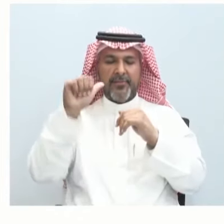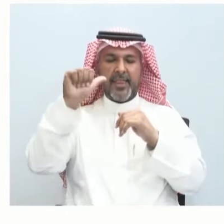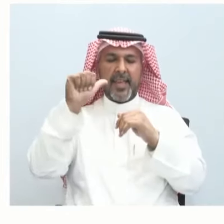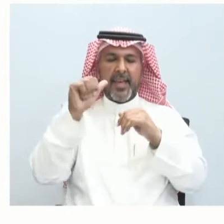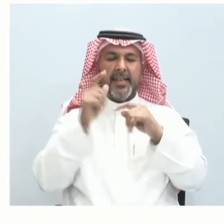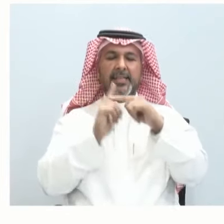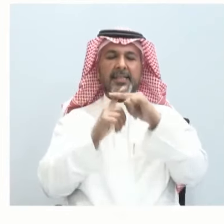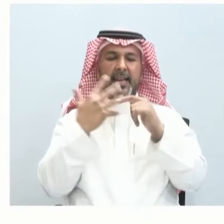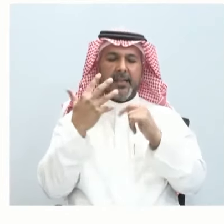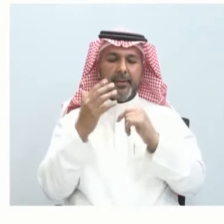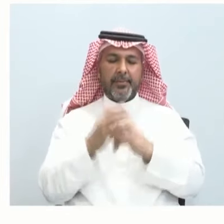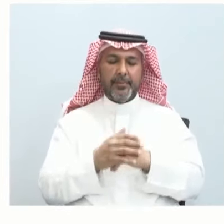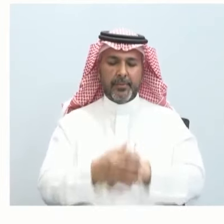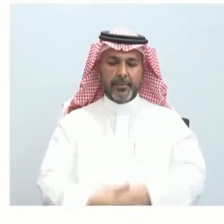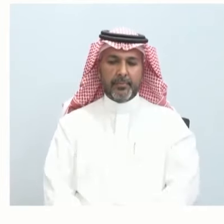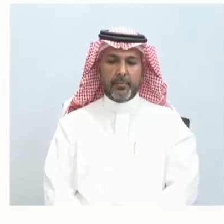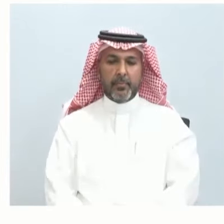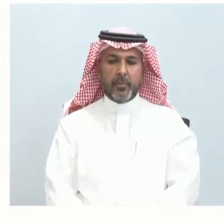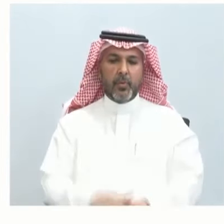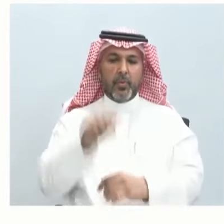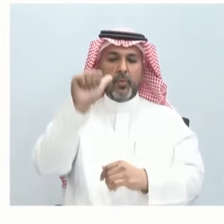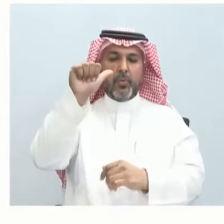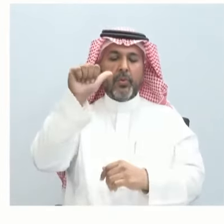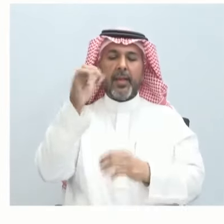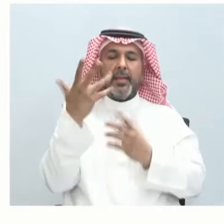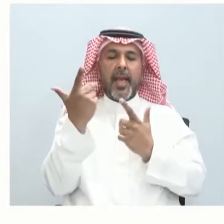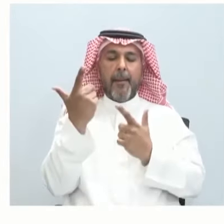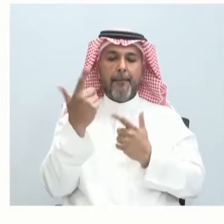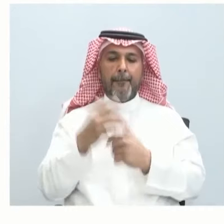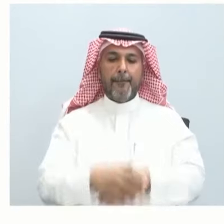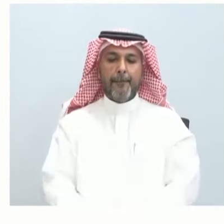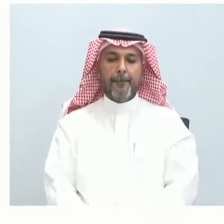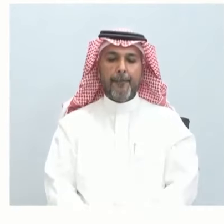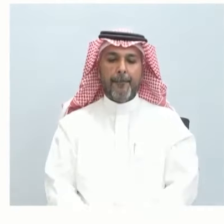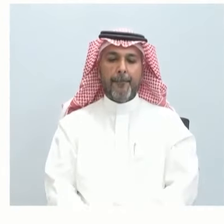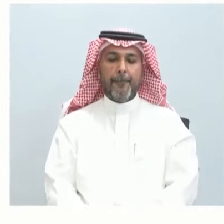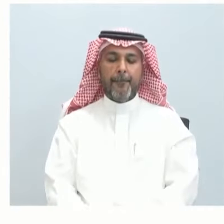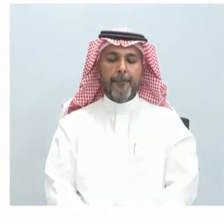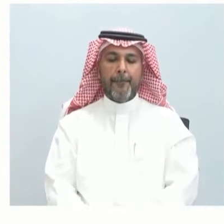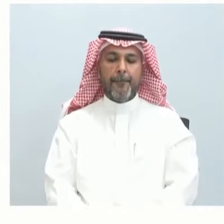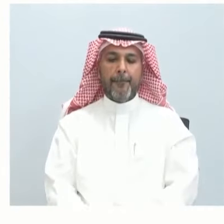فهذه قيمه العرض يريد حساب الان ارتفاع الشاشه بالبوصه